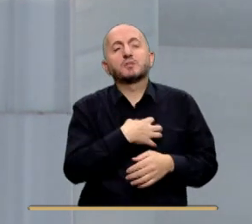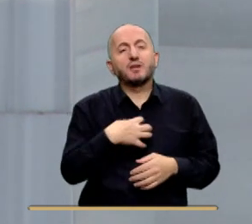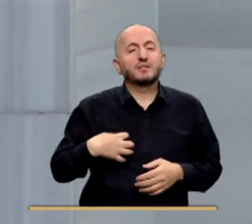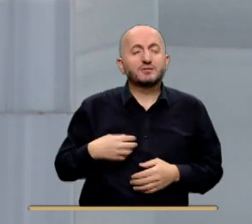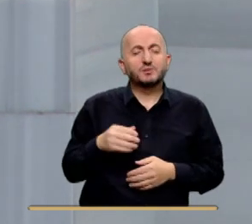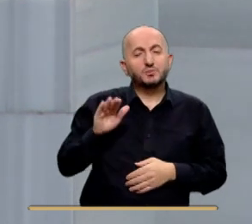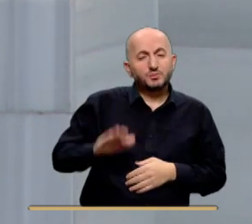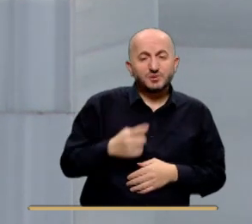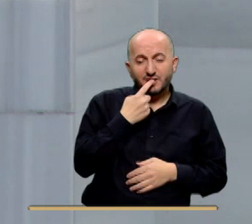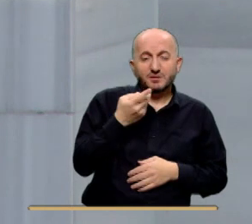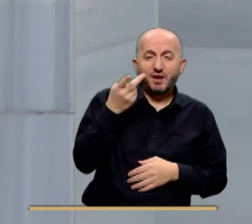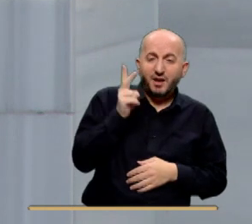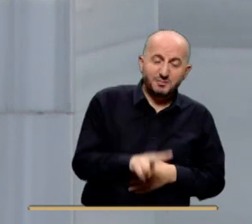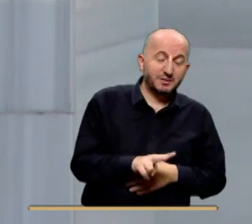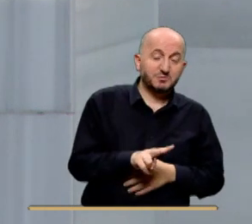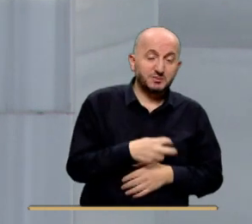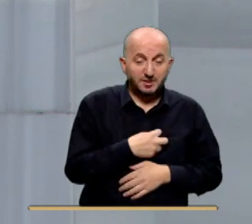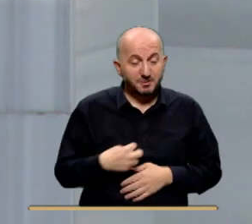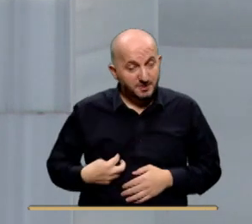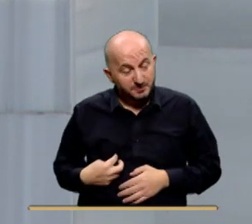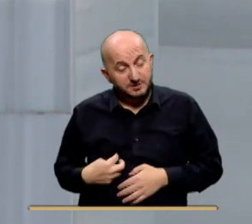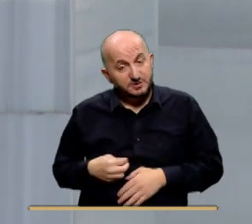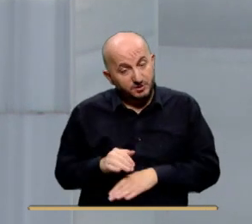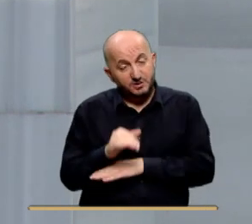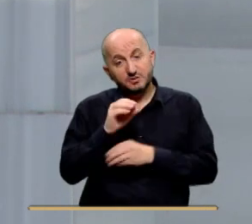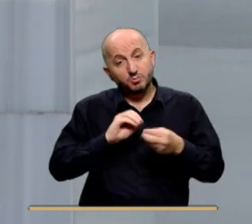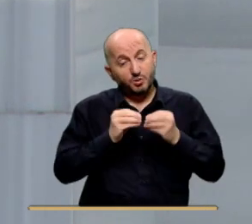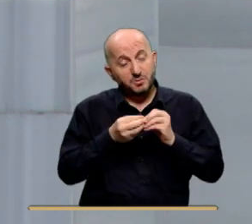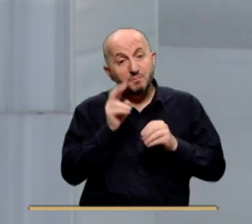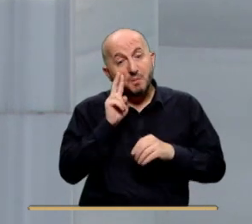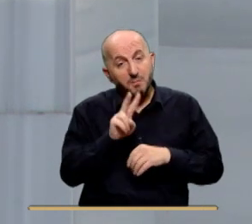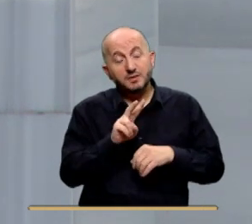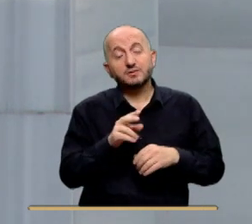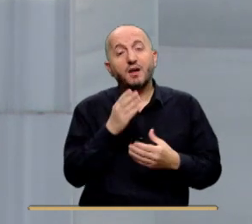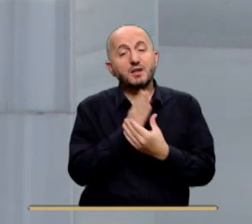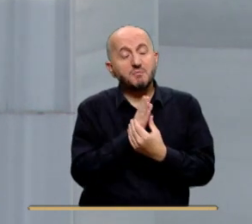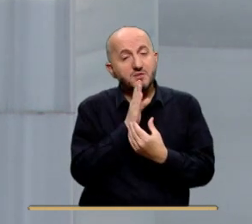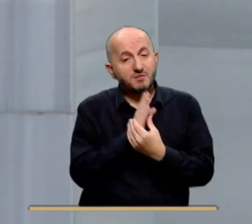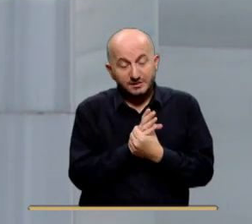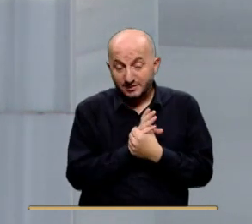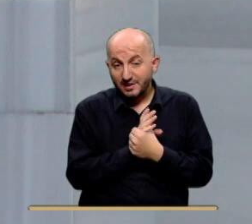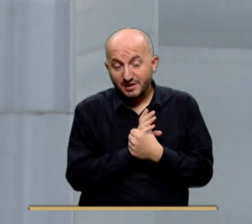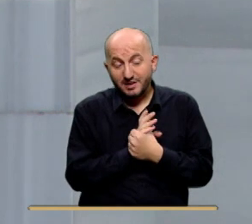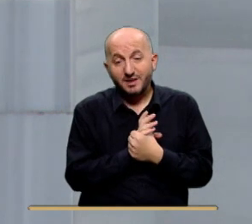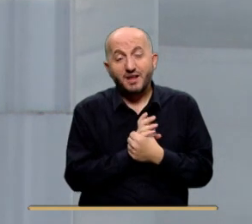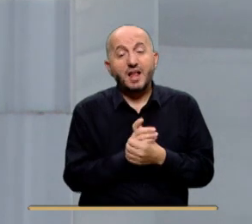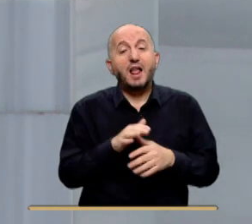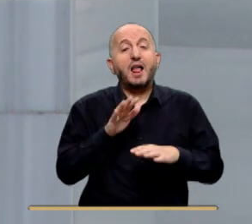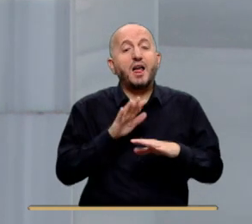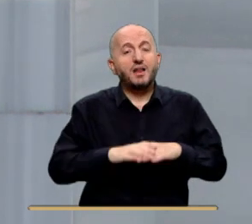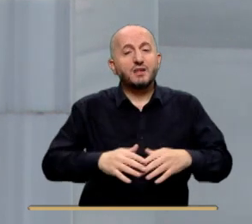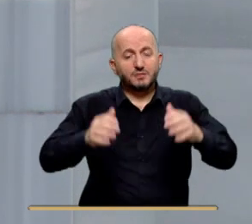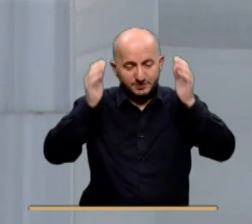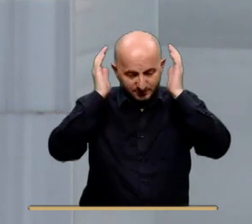yaşta kaybetmiş. Resulullah'ın çektiği sıkıntılara baksak, ibretle ellerimizi